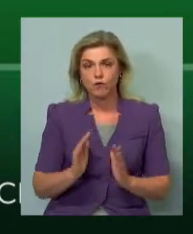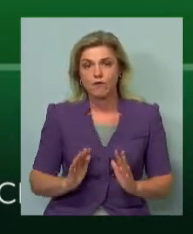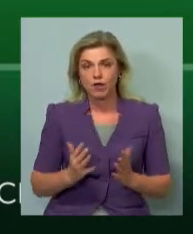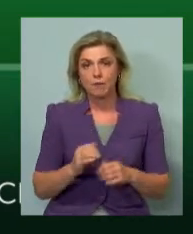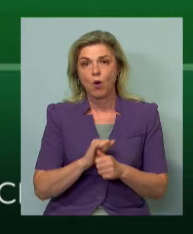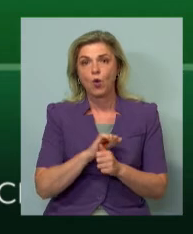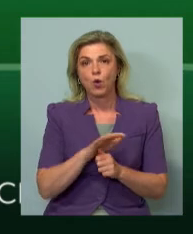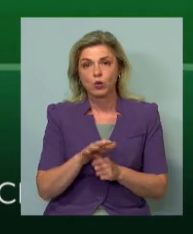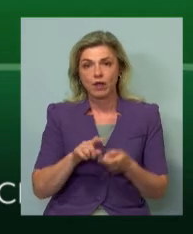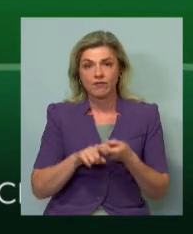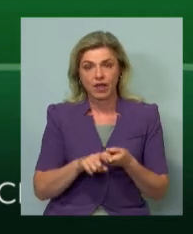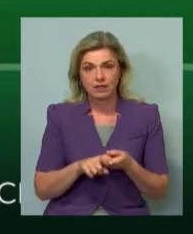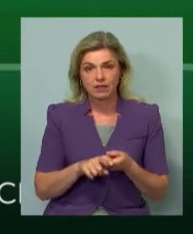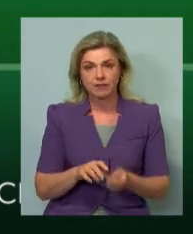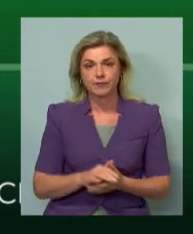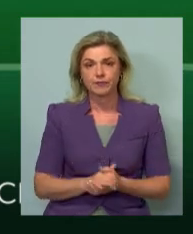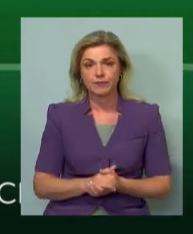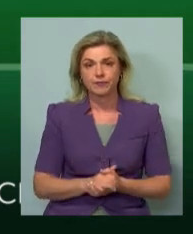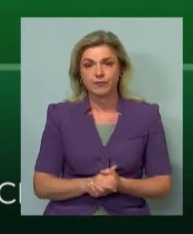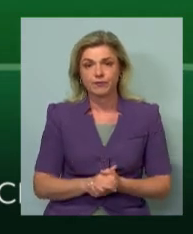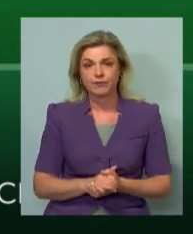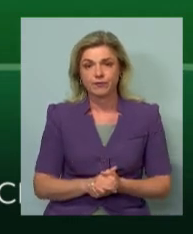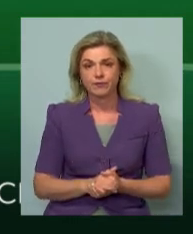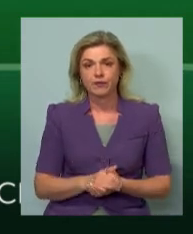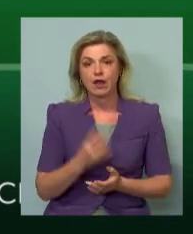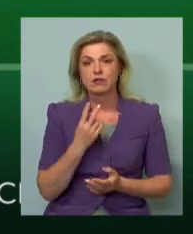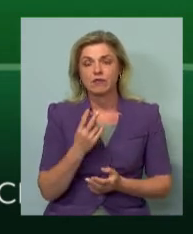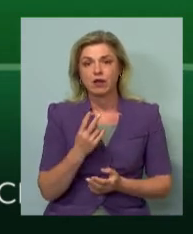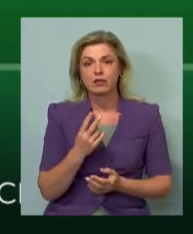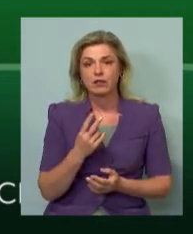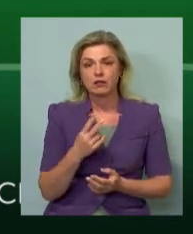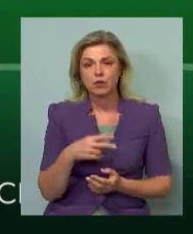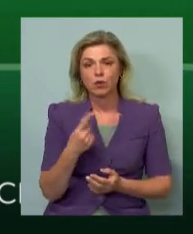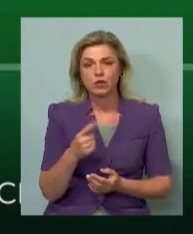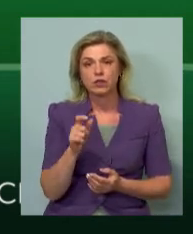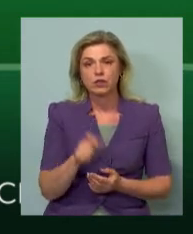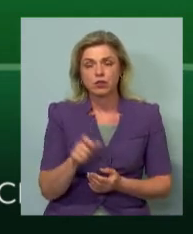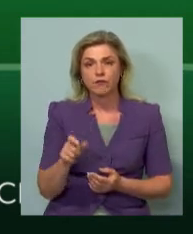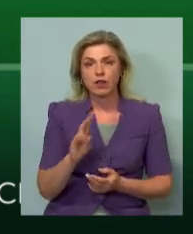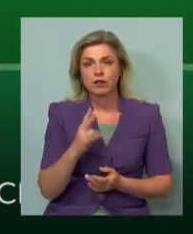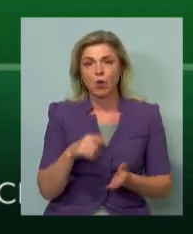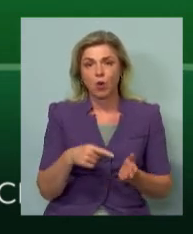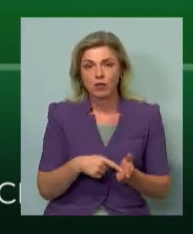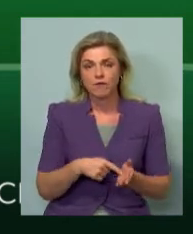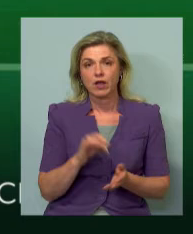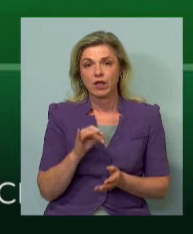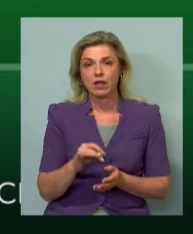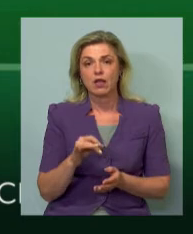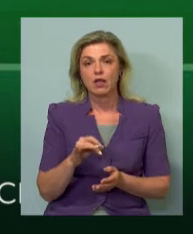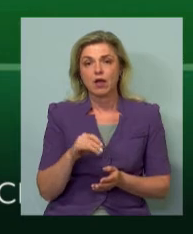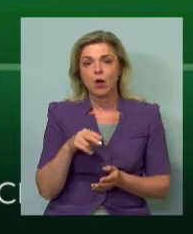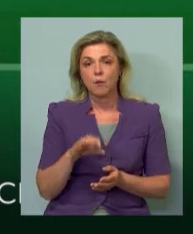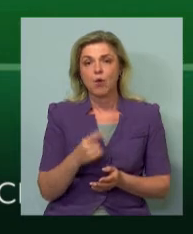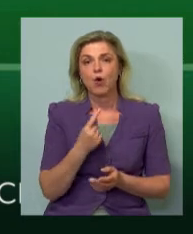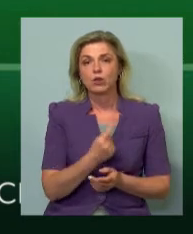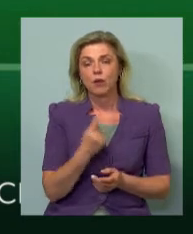коронавірусної інфекції. З них 21 у місті Миколаєві, що складає 87%, і по одному випадку в